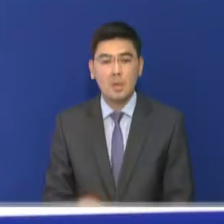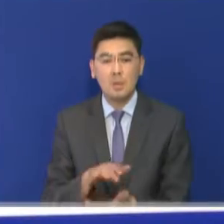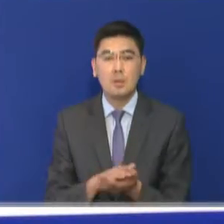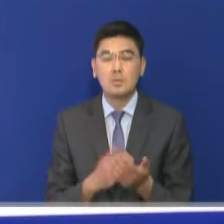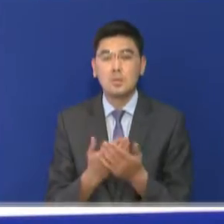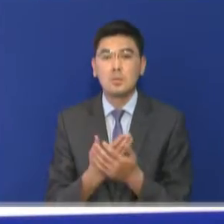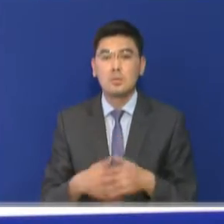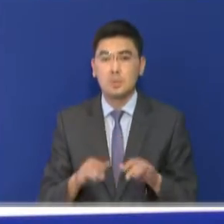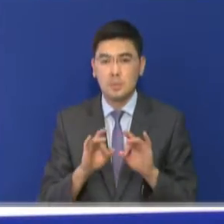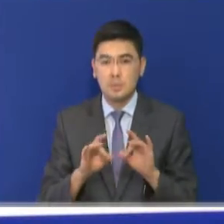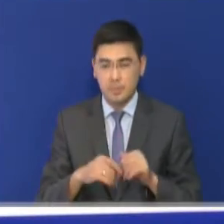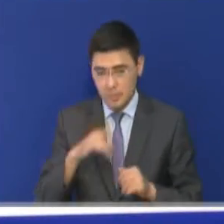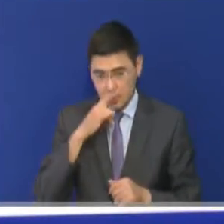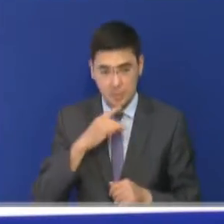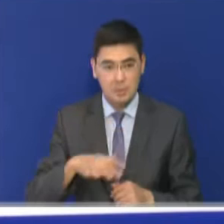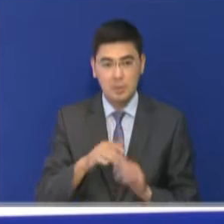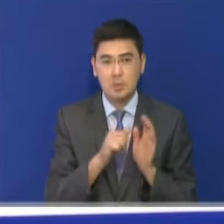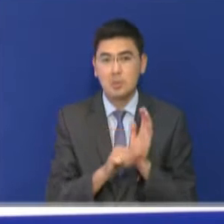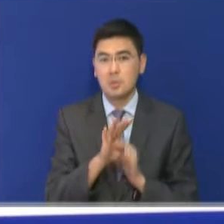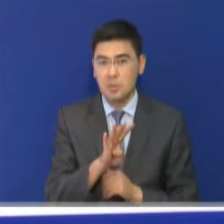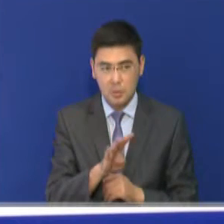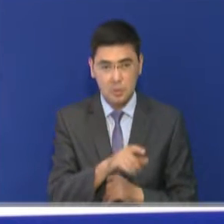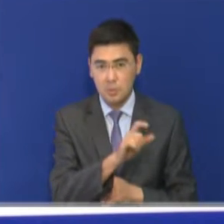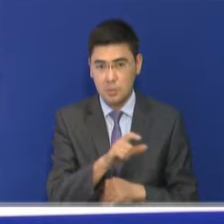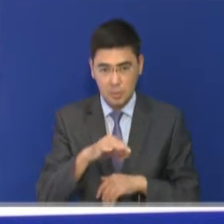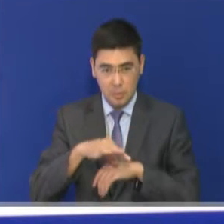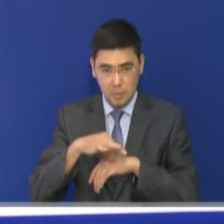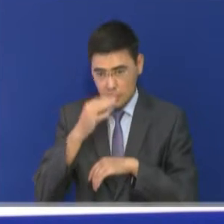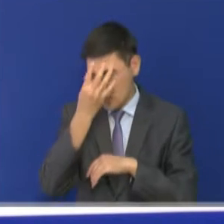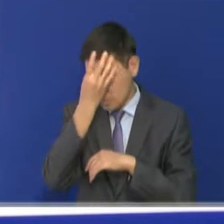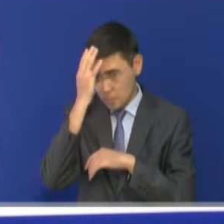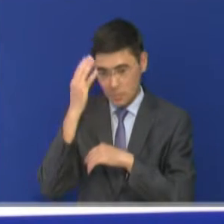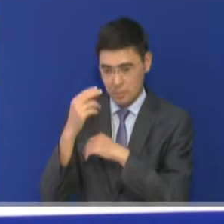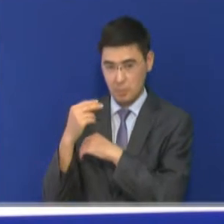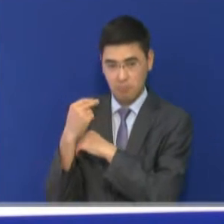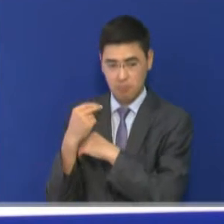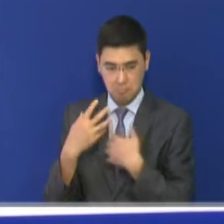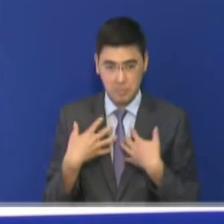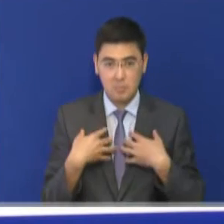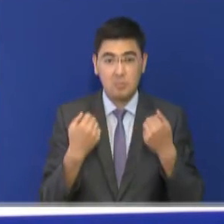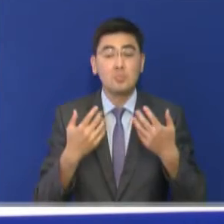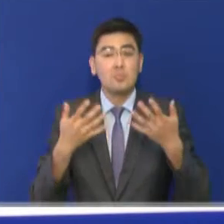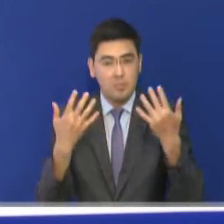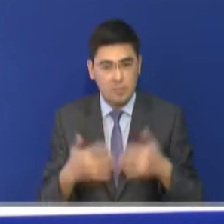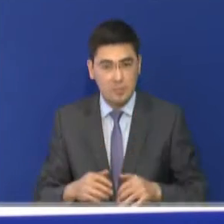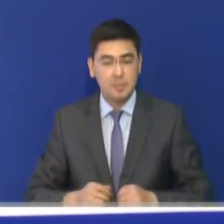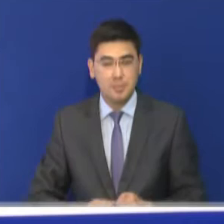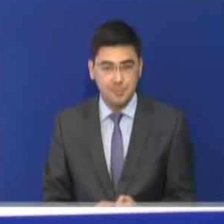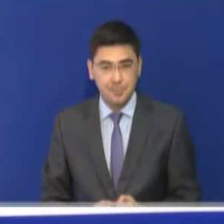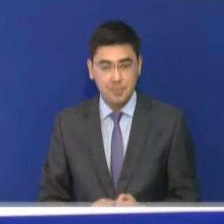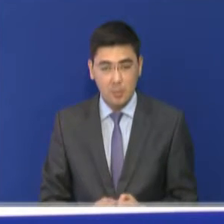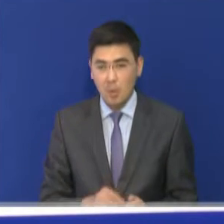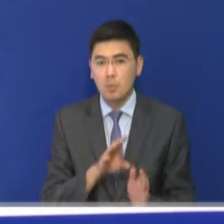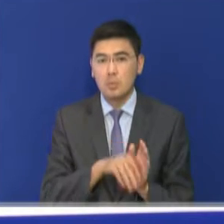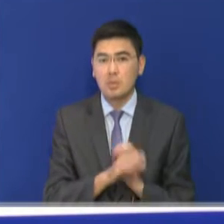Продолжаем выпуск. В Казахстане 64 человека выздоровели от коронавирусной инфекции, передает сайт коронавирус2020.кз. Из